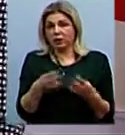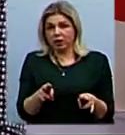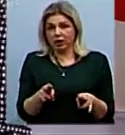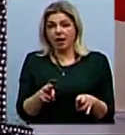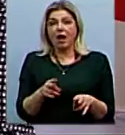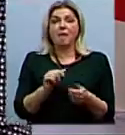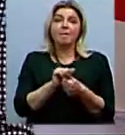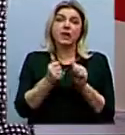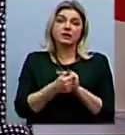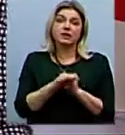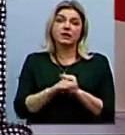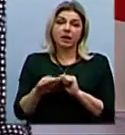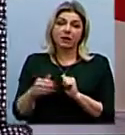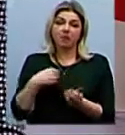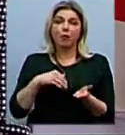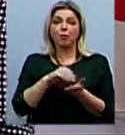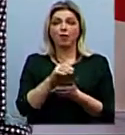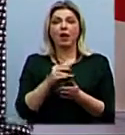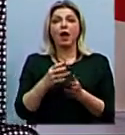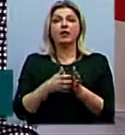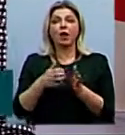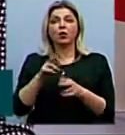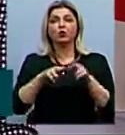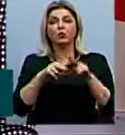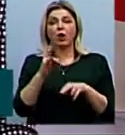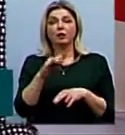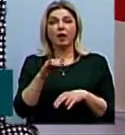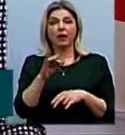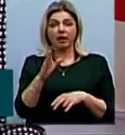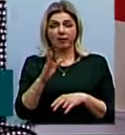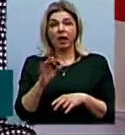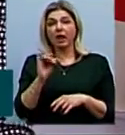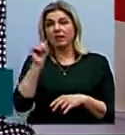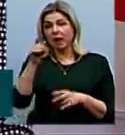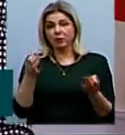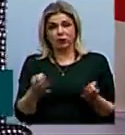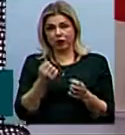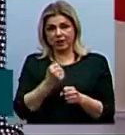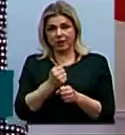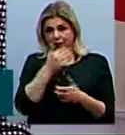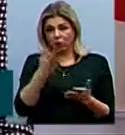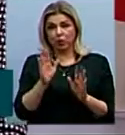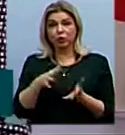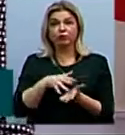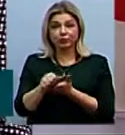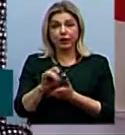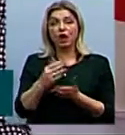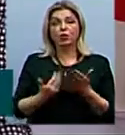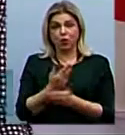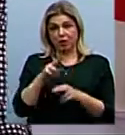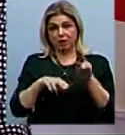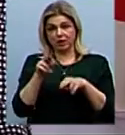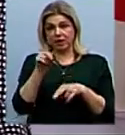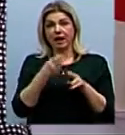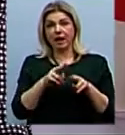Вместо садика мы покупаем недостроенный на Мыве, с которого сделать ничего в принципе это уже нельзя. Его можно только снести и построить заново. Мы за эти